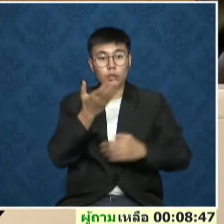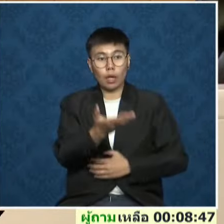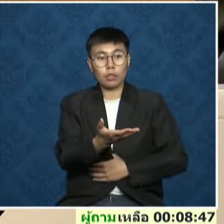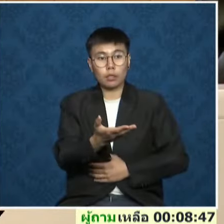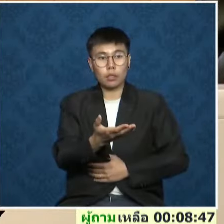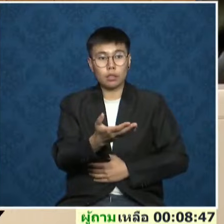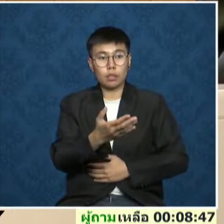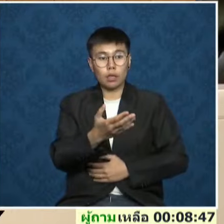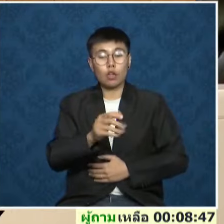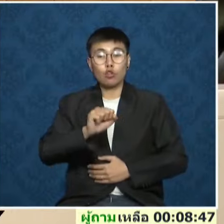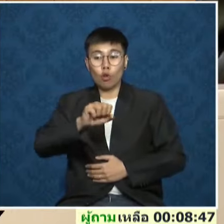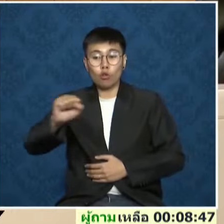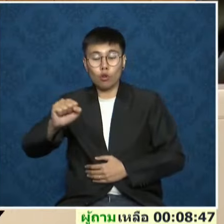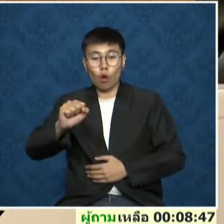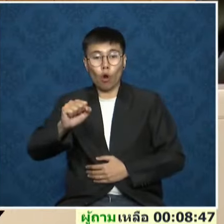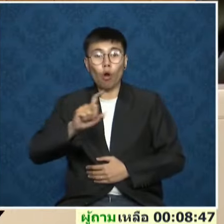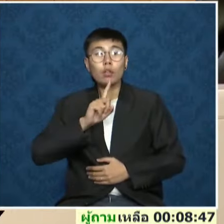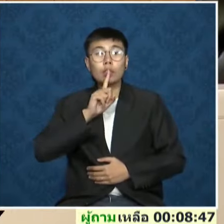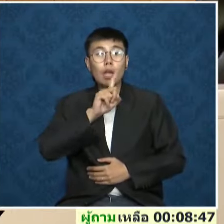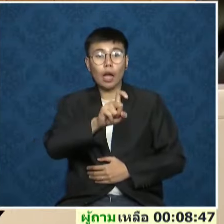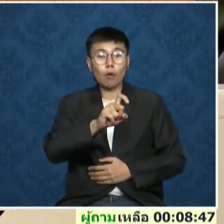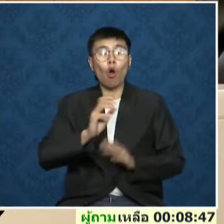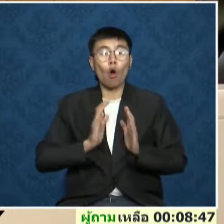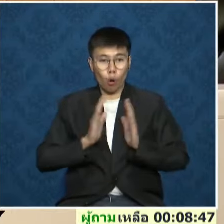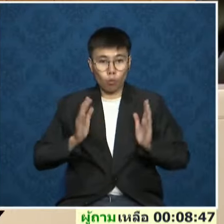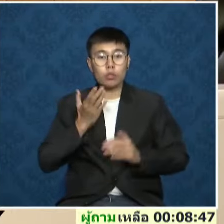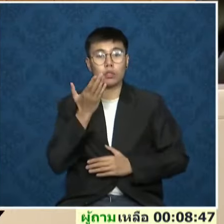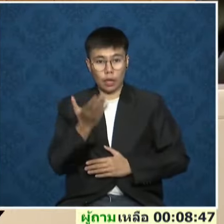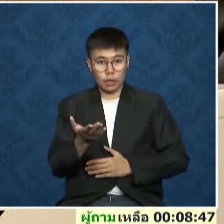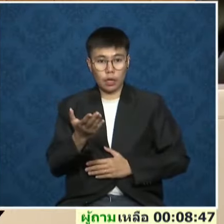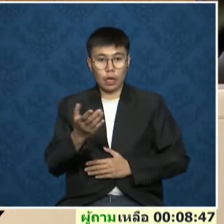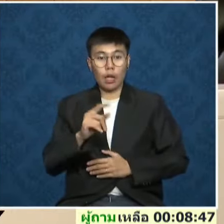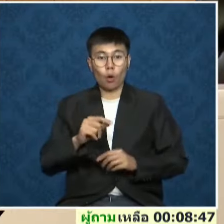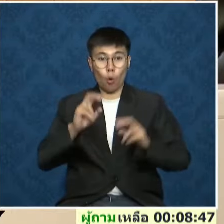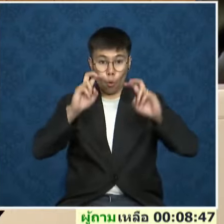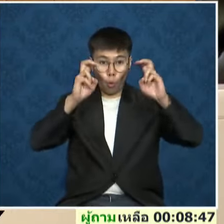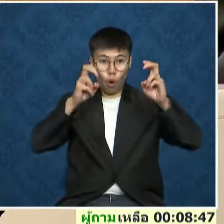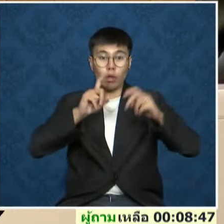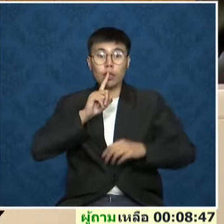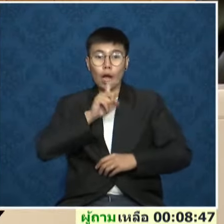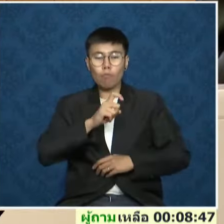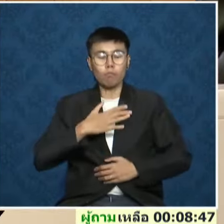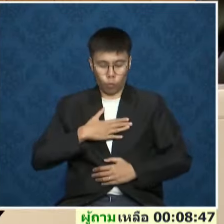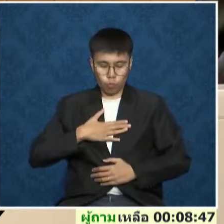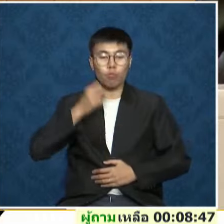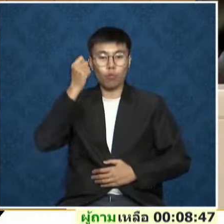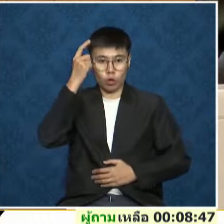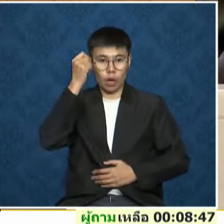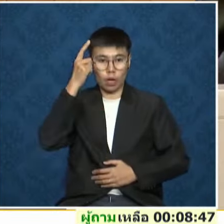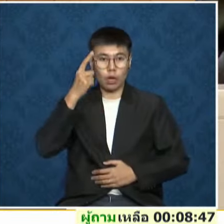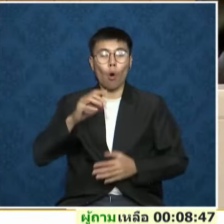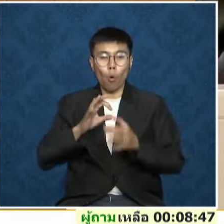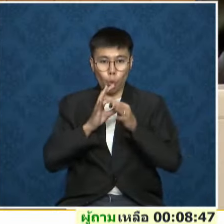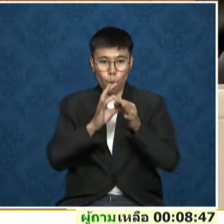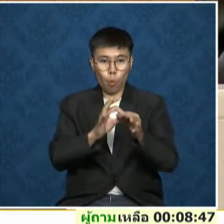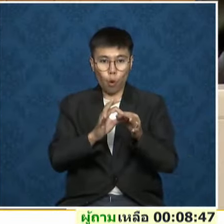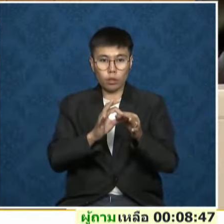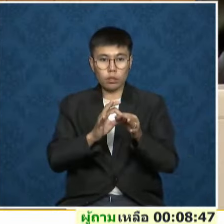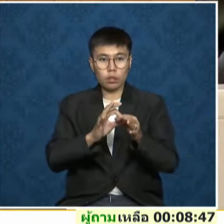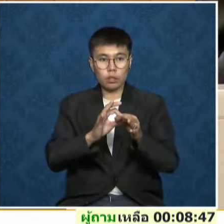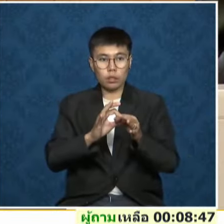ผู้ทรงเกียรติได้ตั้งกระทู้ถามต้องขอบคุณนะครับในคำถามที่เข้าใจครับเป็นคำถามที่ความห่วงใย